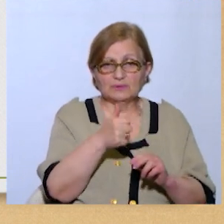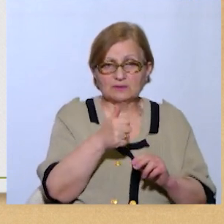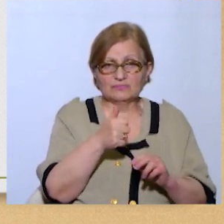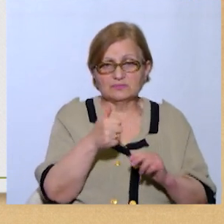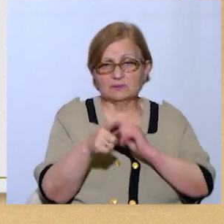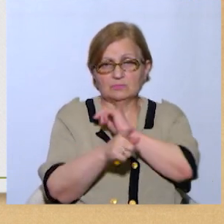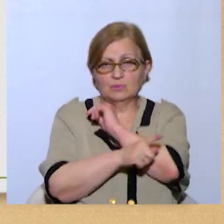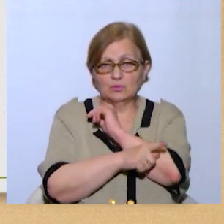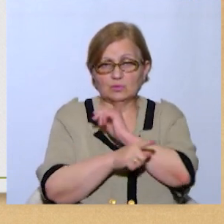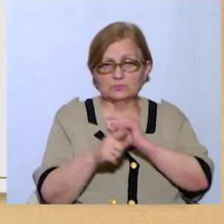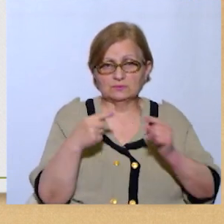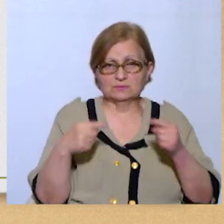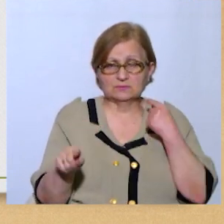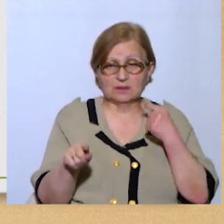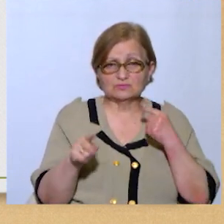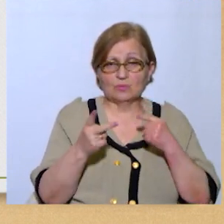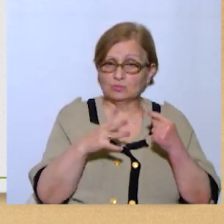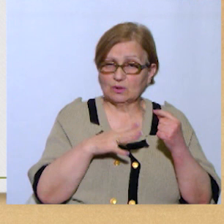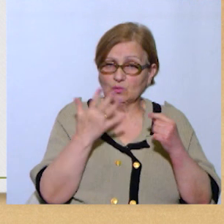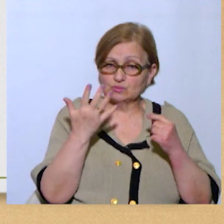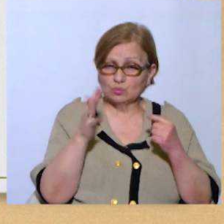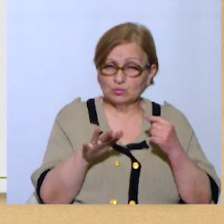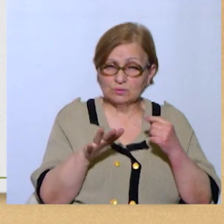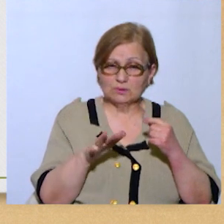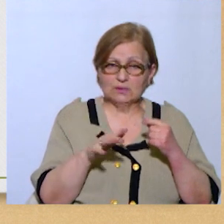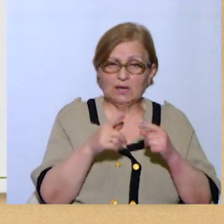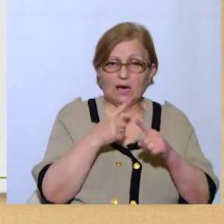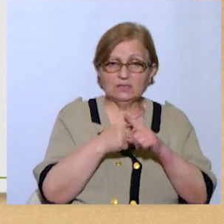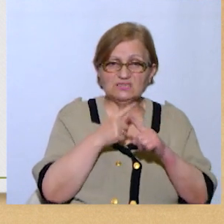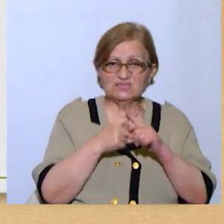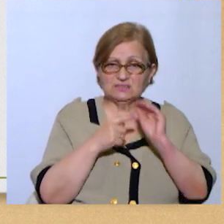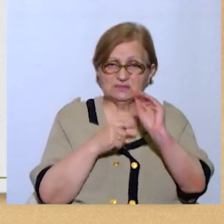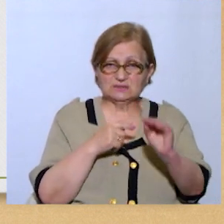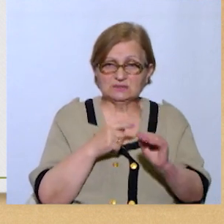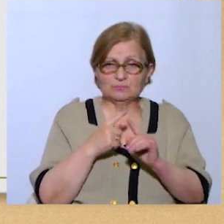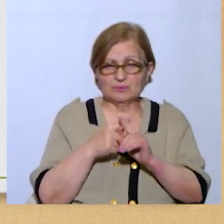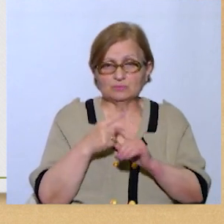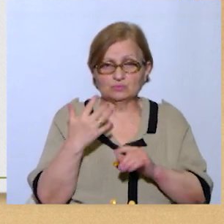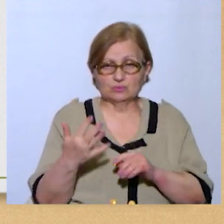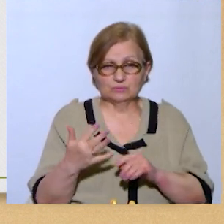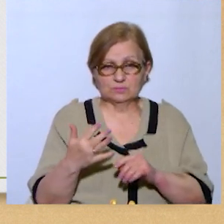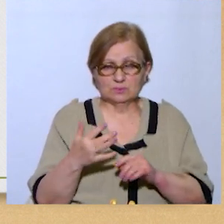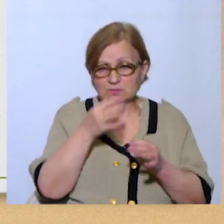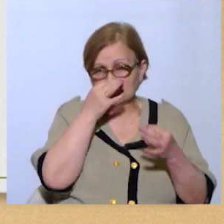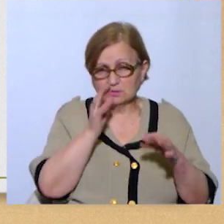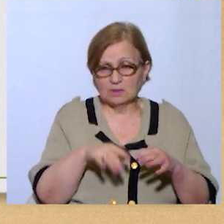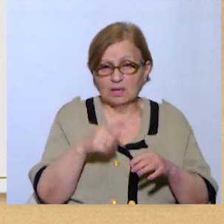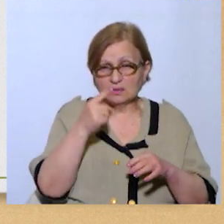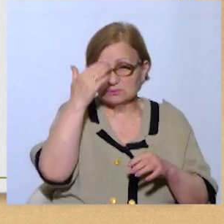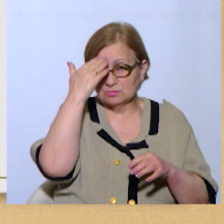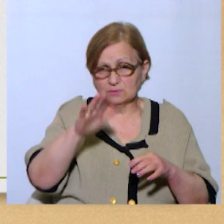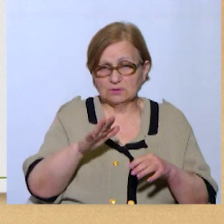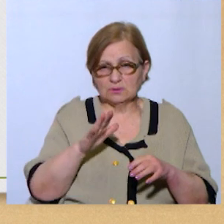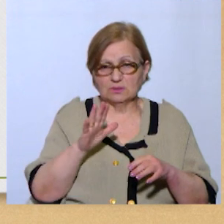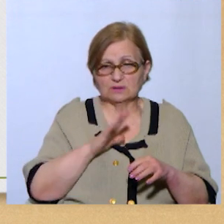წევრ შორის განსხვავება ხუთი უნდა იყოს და აღნიშნოთ x-ითა და x + 5-ით ეს წევრები ხოლო დარჩენილი ერთი უცნობი წევრი იყოს